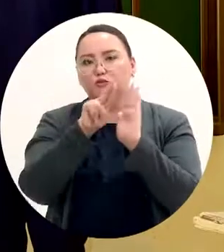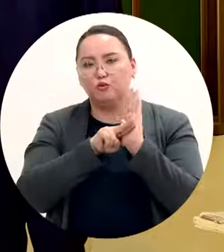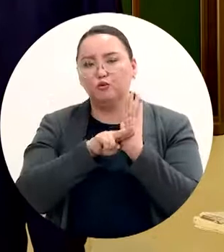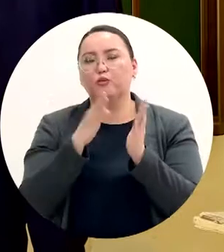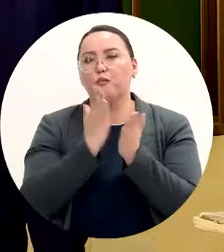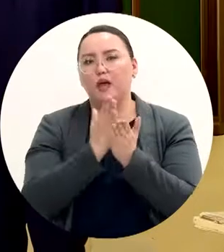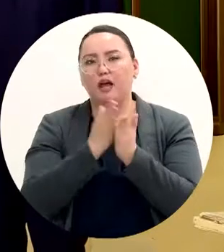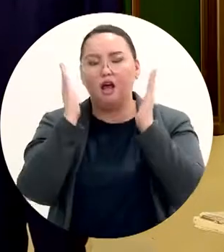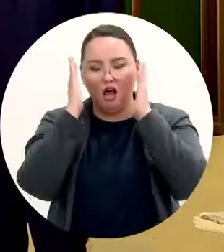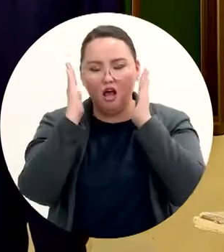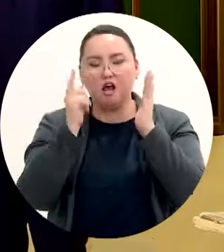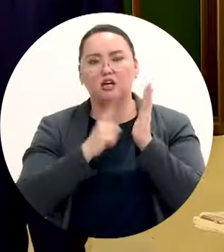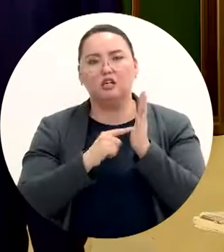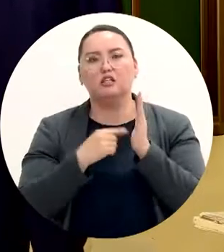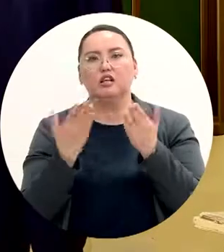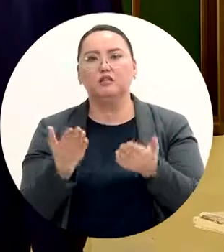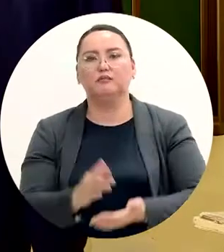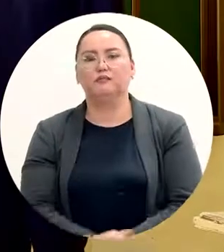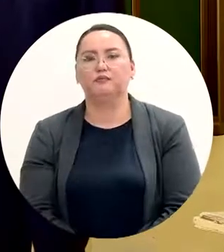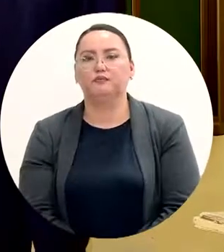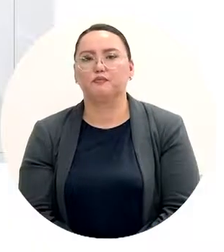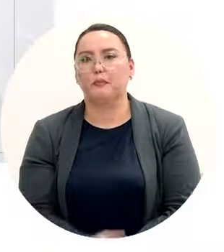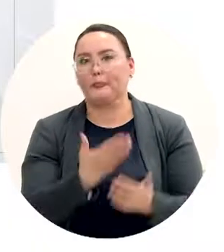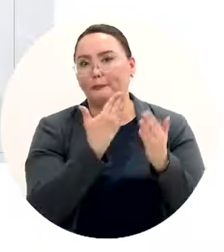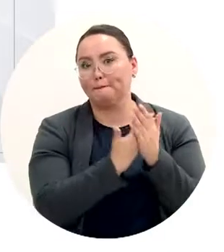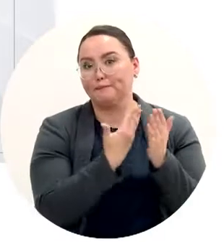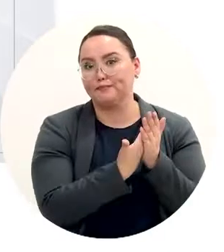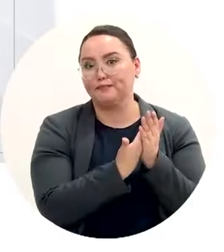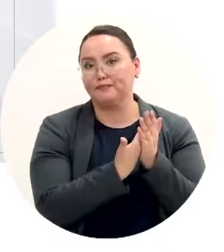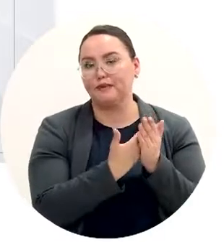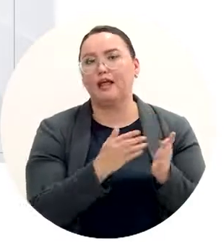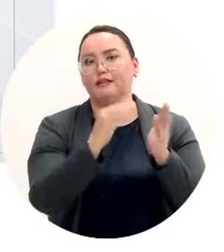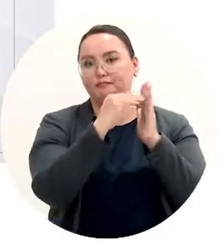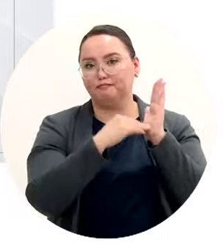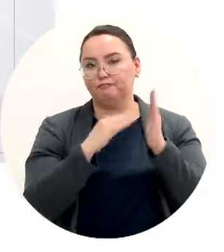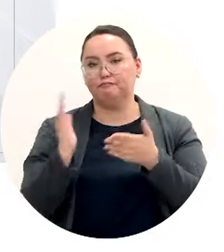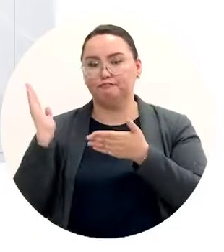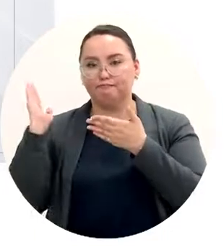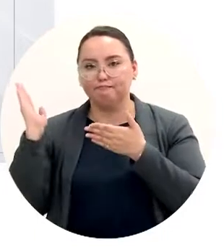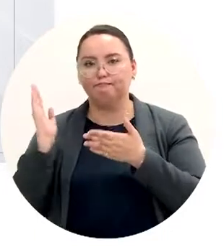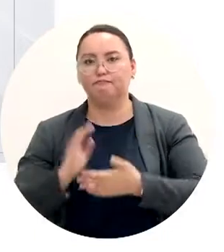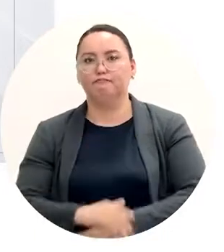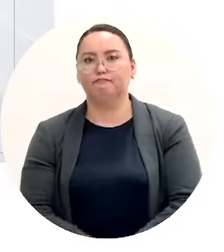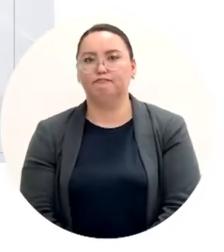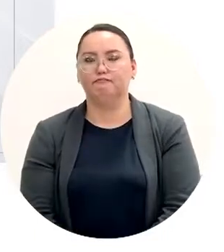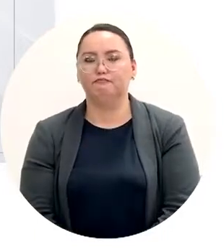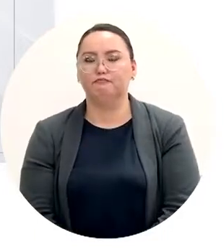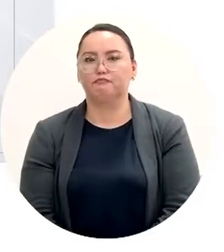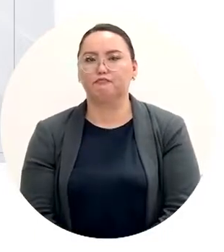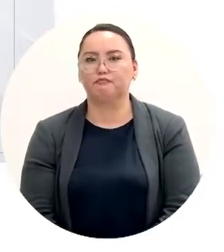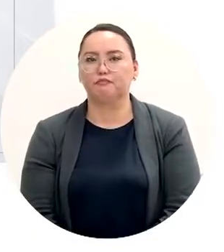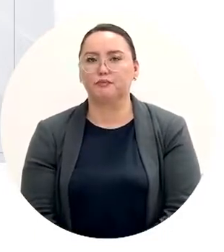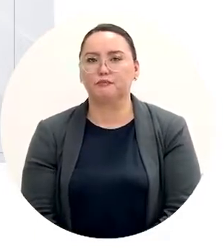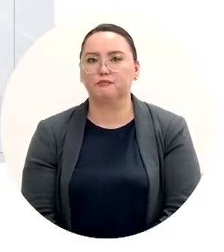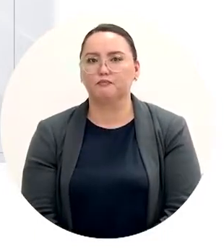байгаль хэлбэрээр бичигдэнэ гэдгийг бид нэр анхаарах хэрэгтэй байна нэ. За багш нь энэ ч жишээ болгож авсан байна.